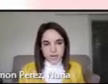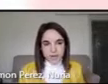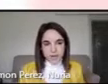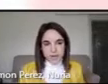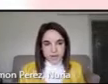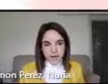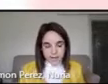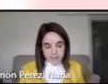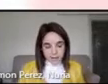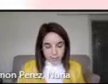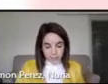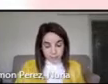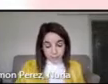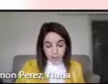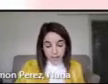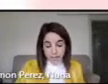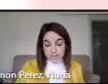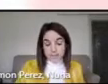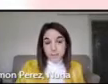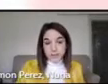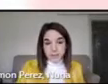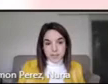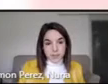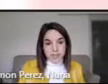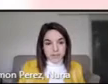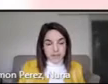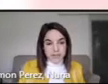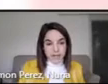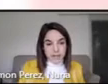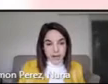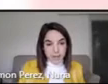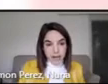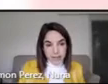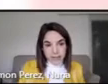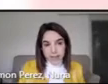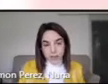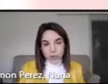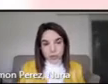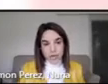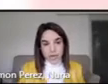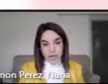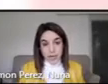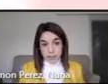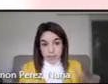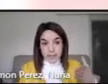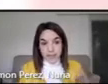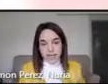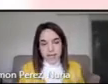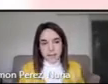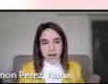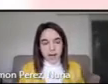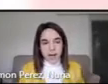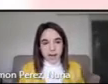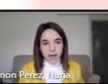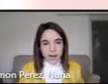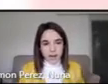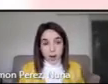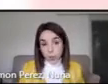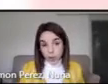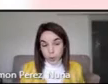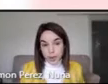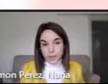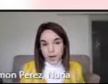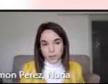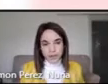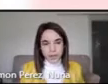doncs, que feien referència aquest impacte més específic de la malaltia, doncs, es van tancar, diguem,